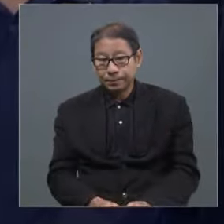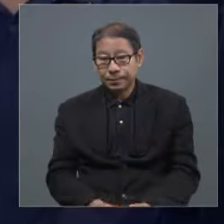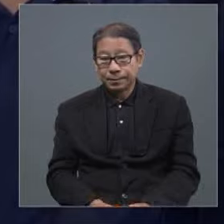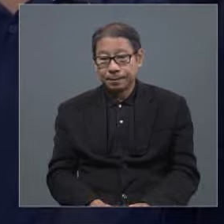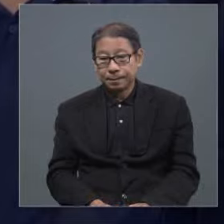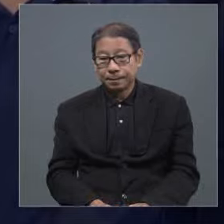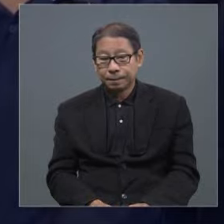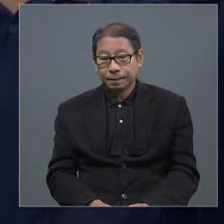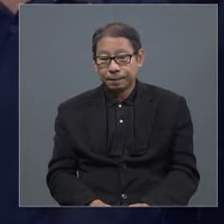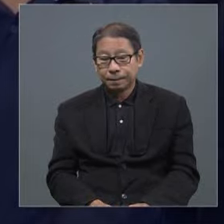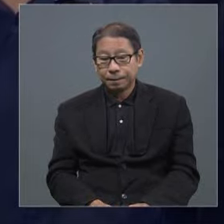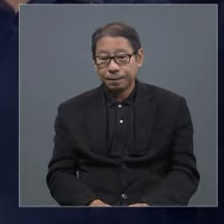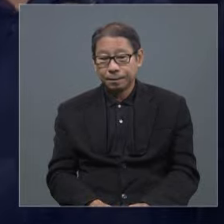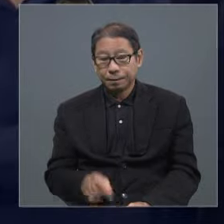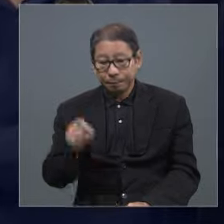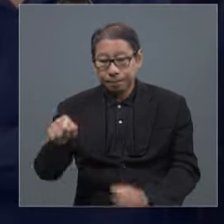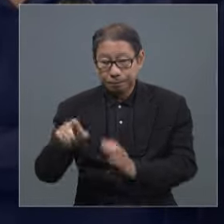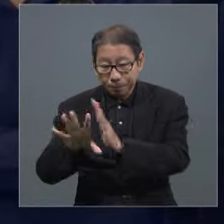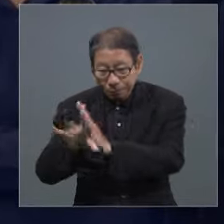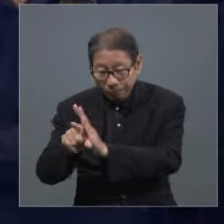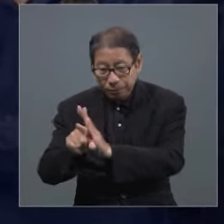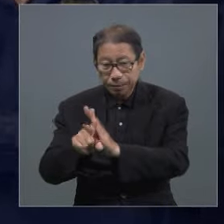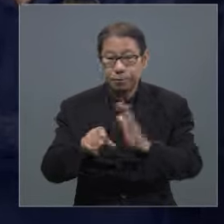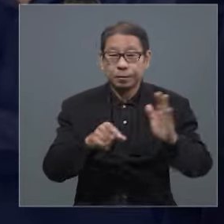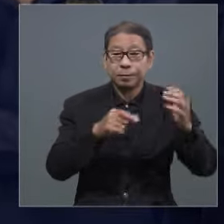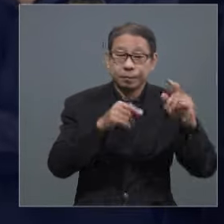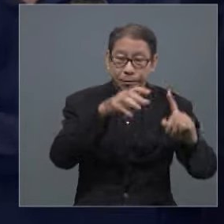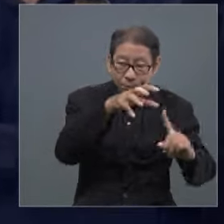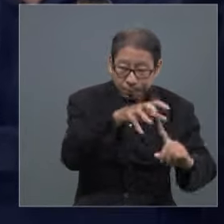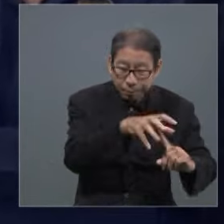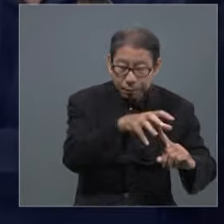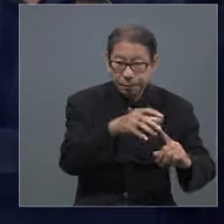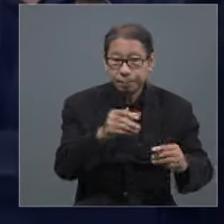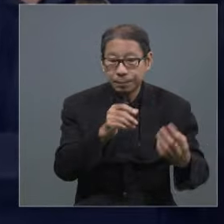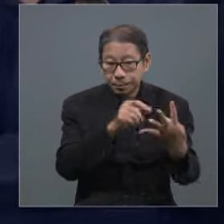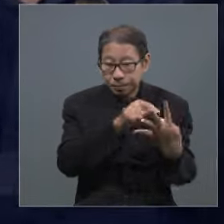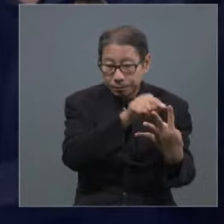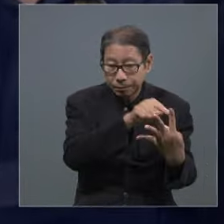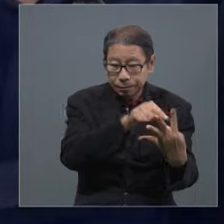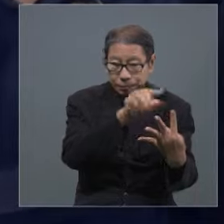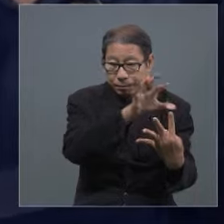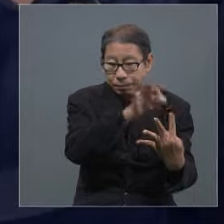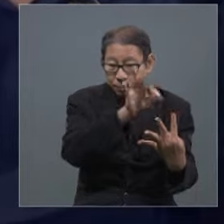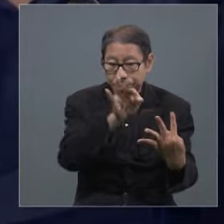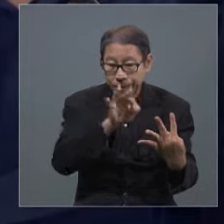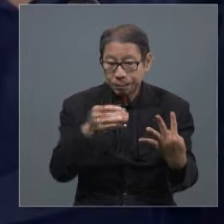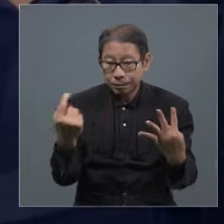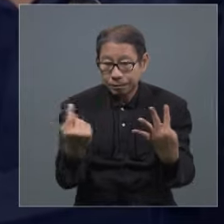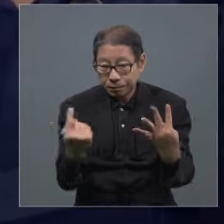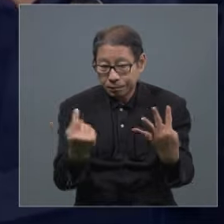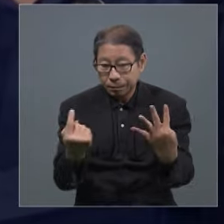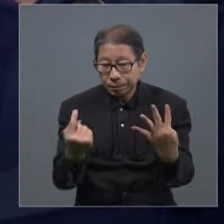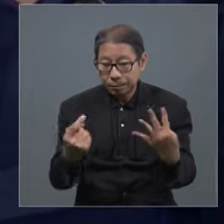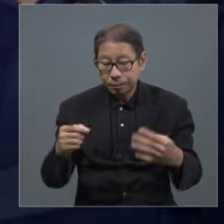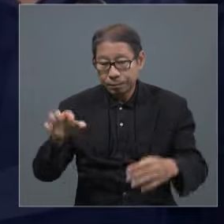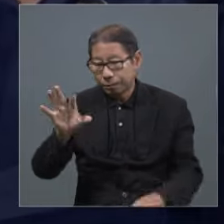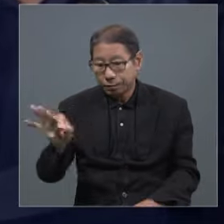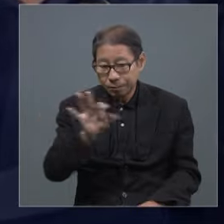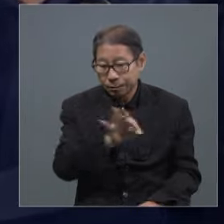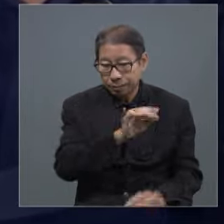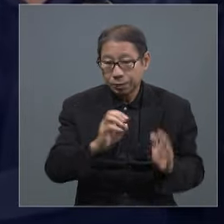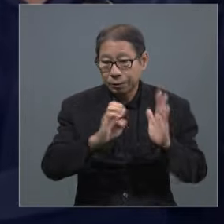คืออุตภเปาเองกับพัทยาแต่พัทยาเองก็อยู่ 3-4 ที่ตั้งเหมือนกันนะครับก็อาจจะมีสักประมาณ 4-5 ที่ตั้งแต่อยู่ในโซนอีสเทิร์นซีบ